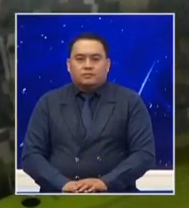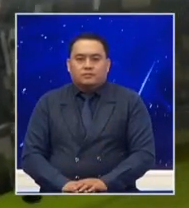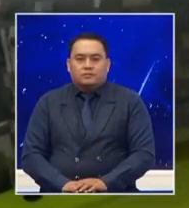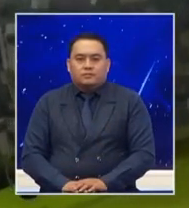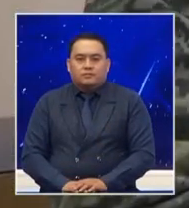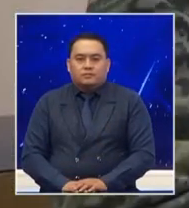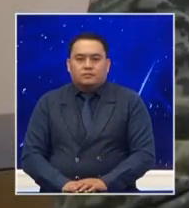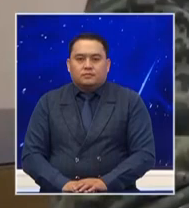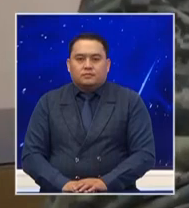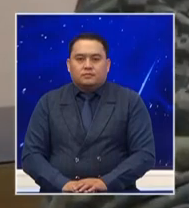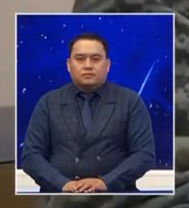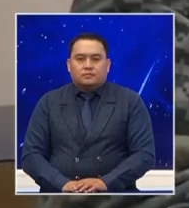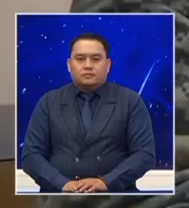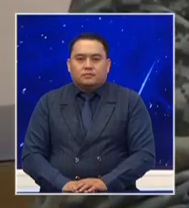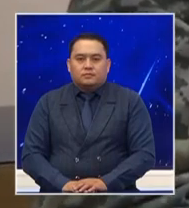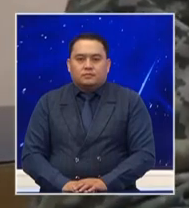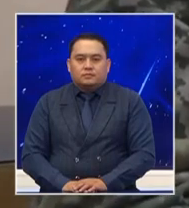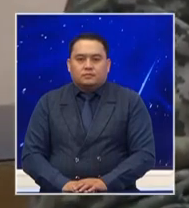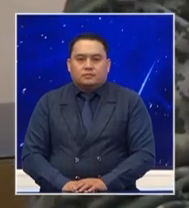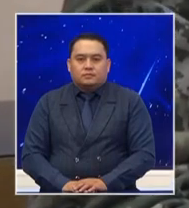все, я принял присягу. Все нормально.